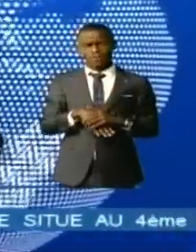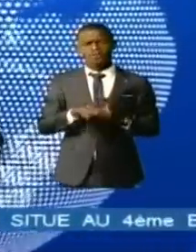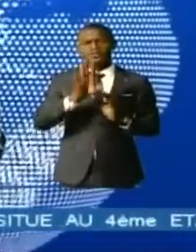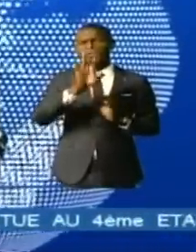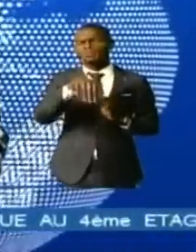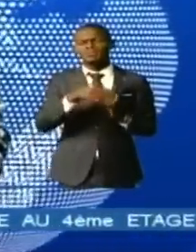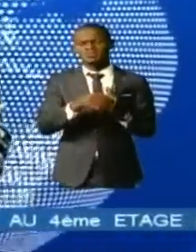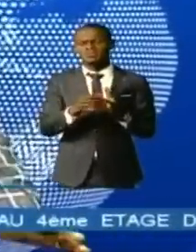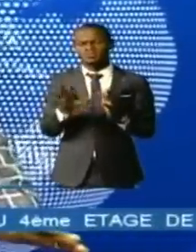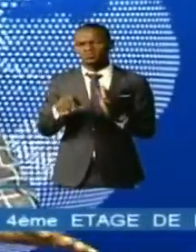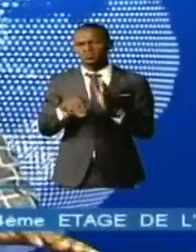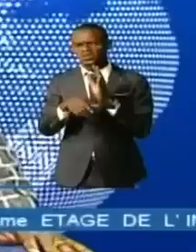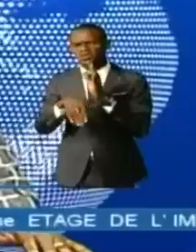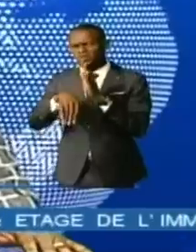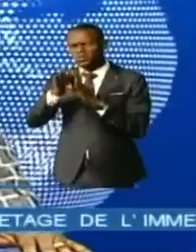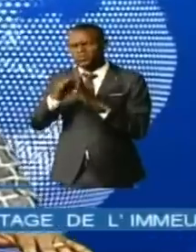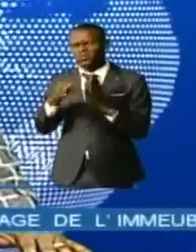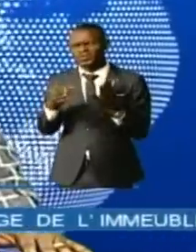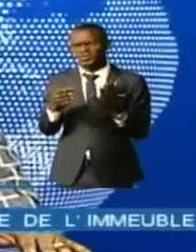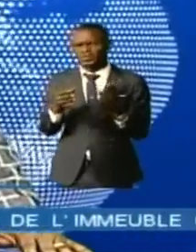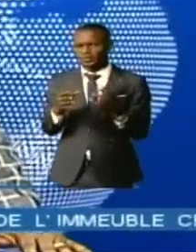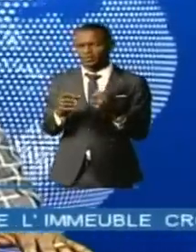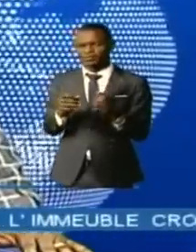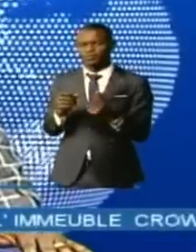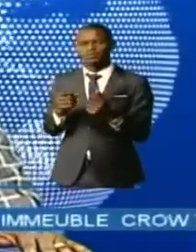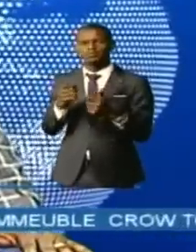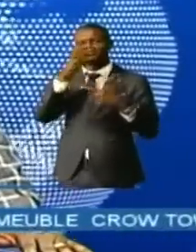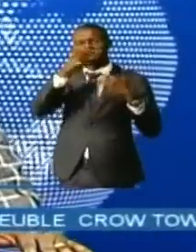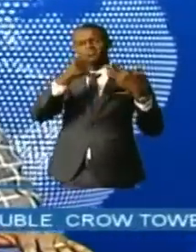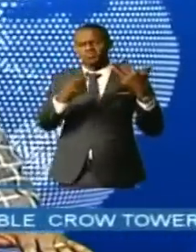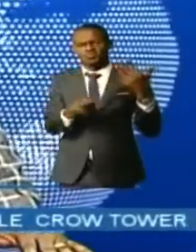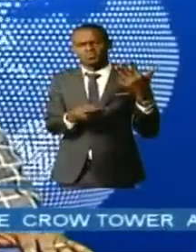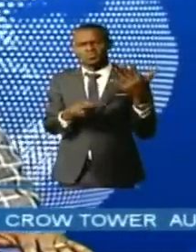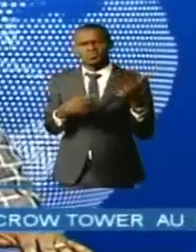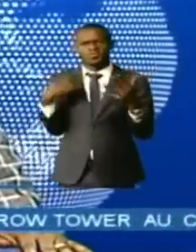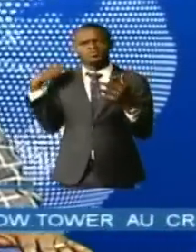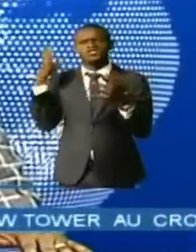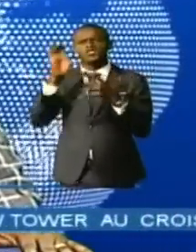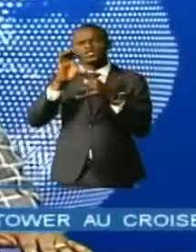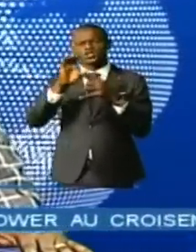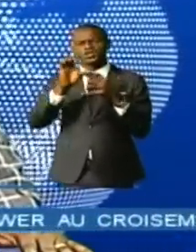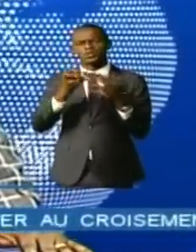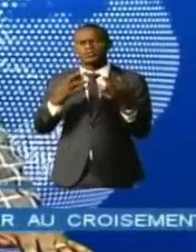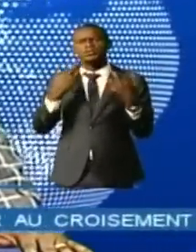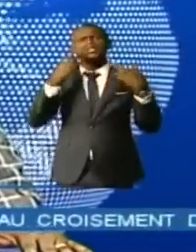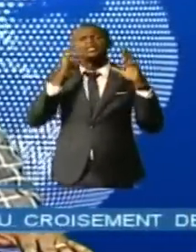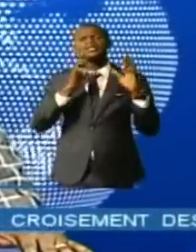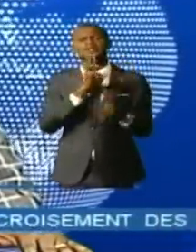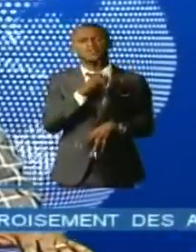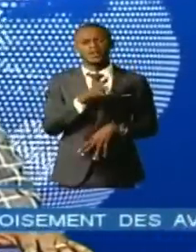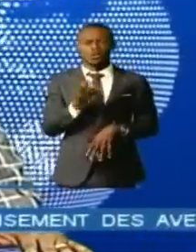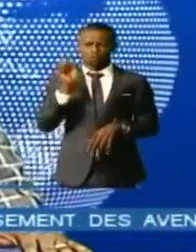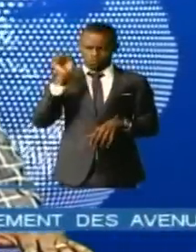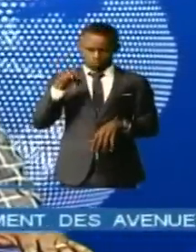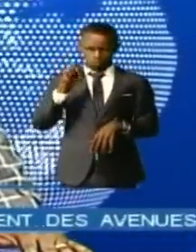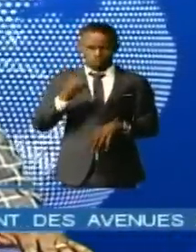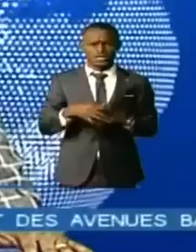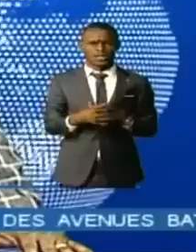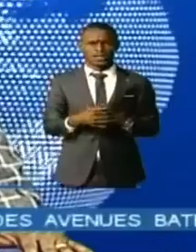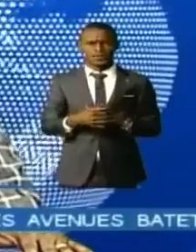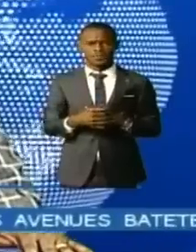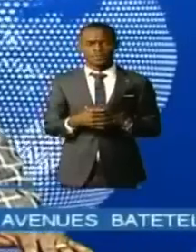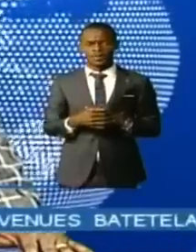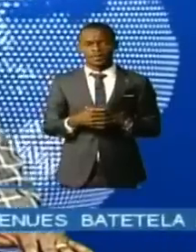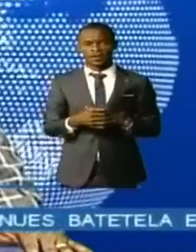atteindre les assignations. Malheureusement, cette réforme phare qui devait apporter l'essentiel des moyens pour atteindre les